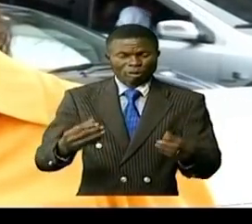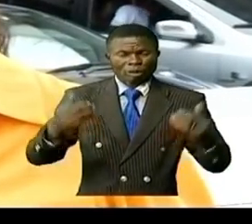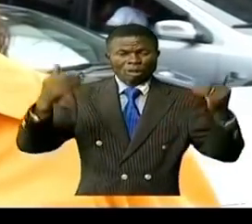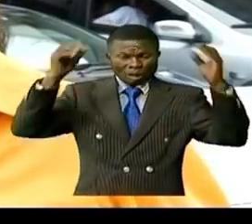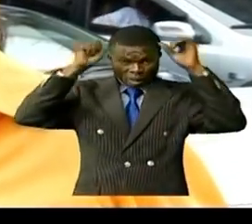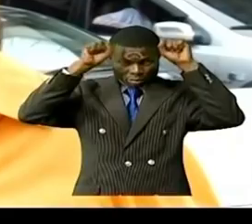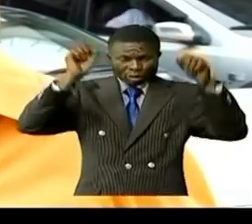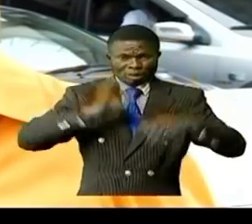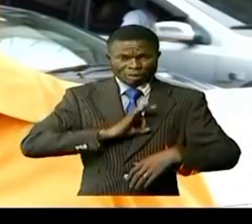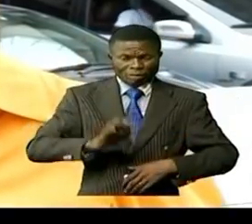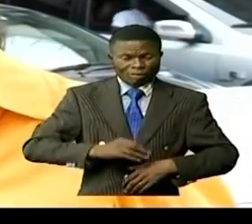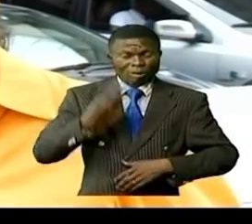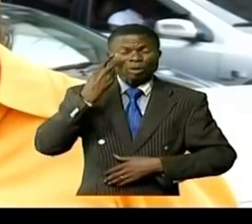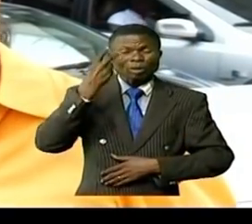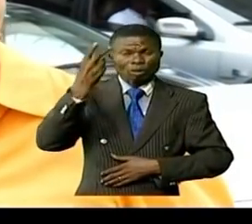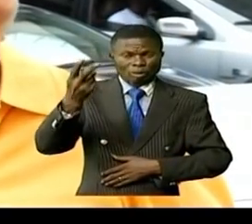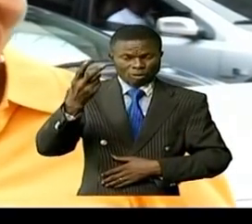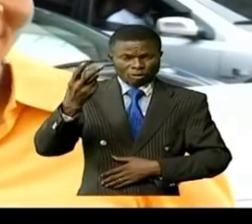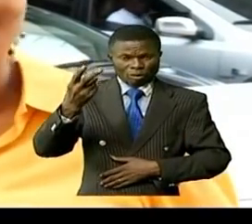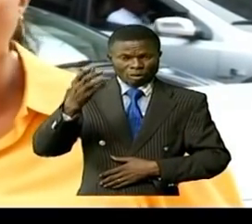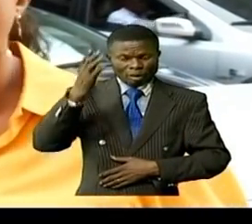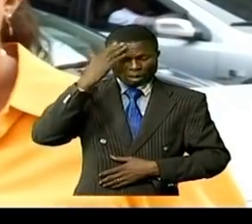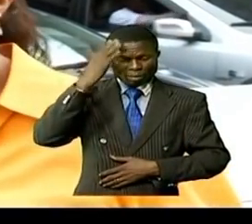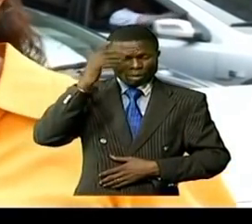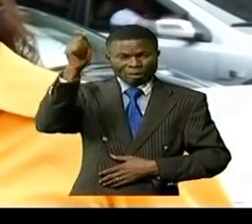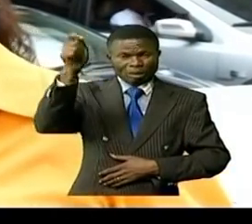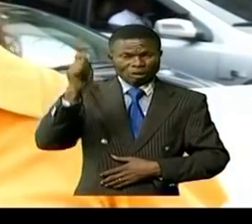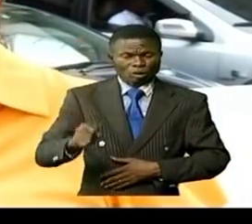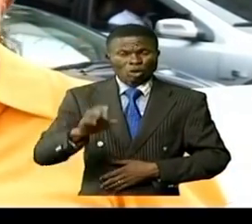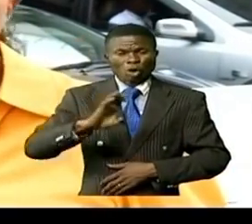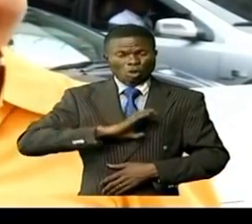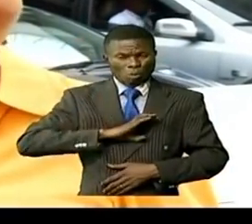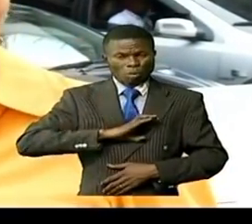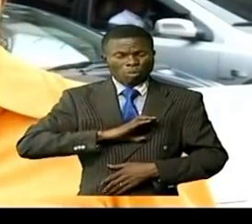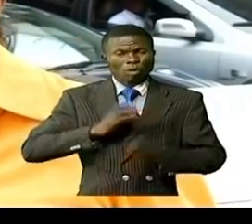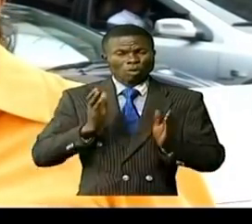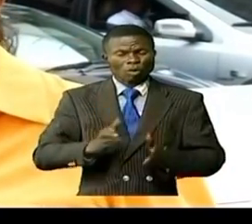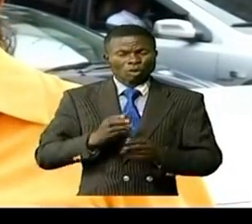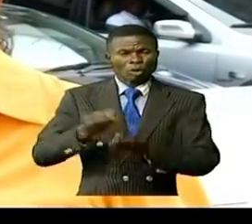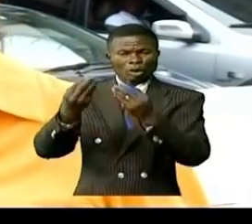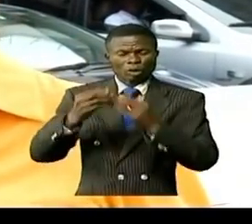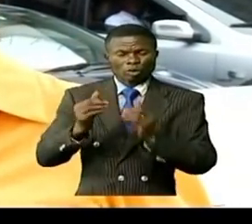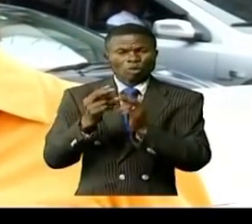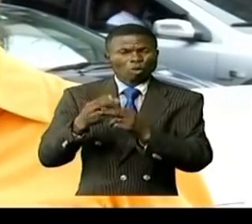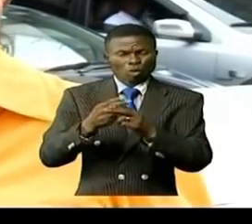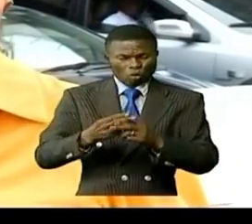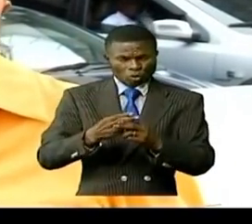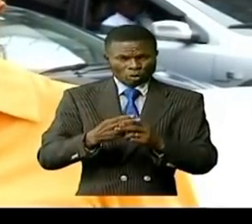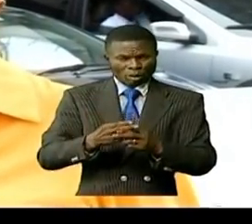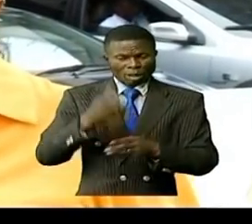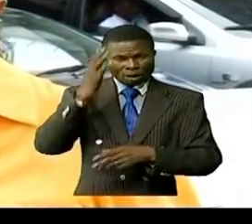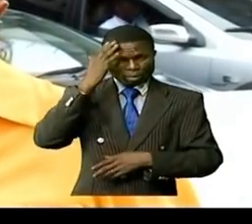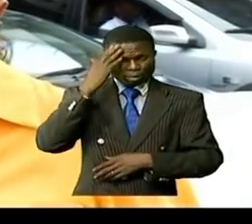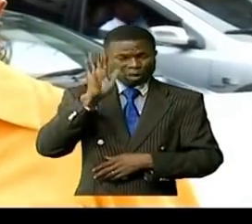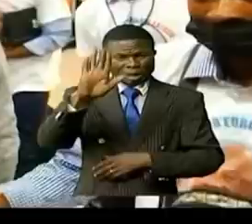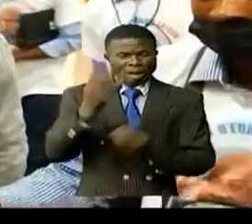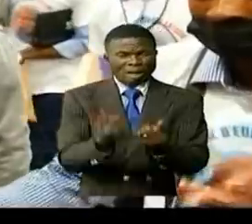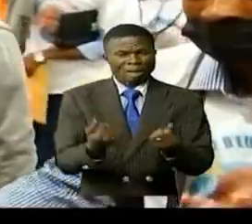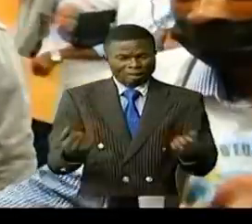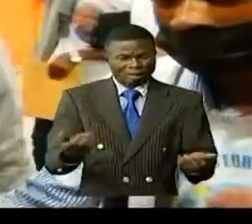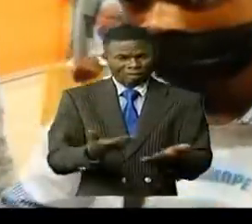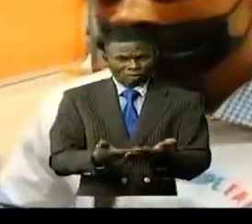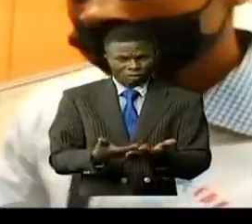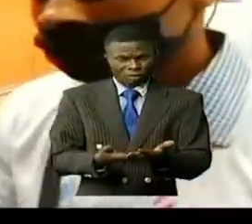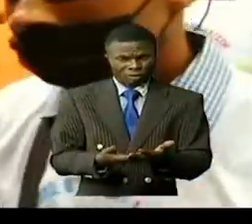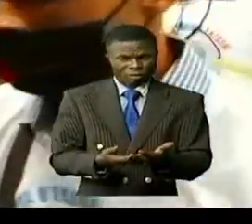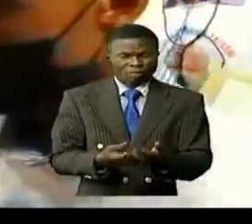l'État, dans sa vision, comme ils pensent aux militaires, aux policiers qui nous sécurisent tous les jours, on a dû penser à leurs enfants aussi. À